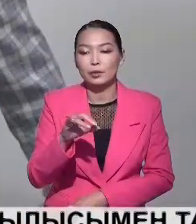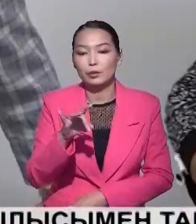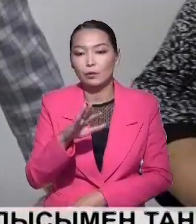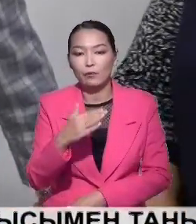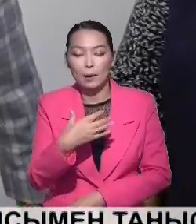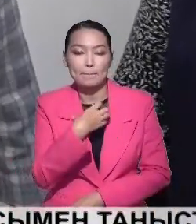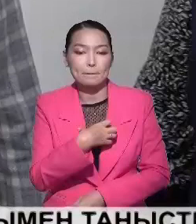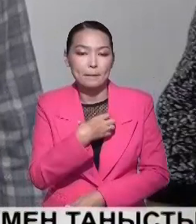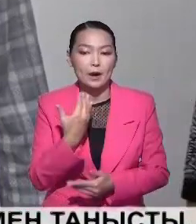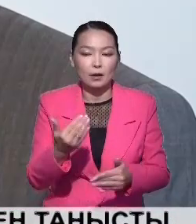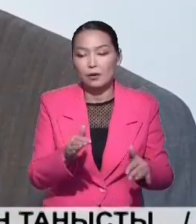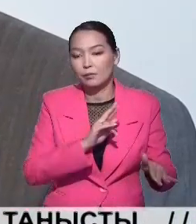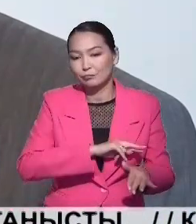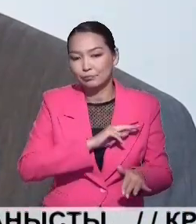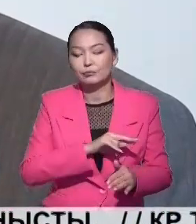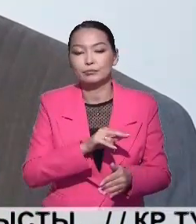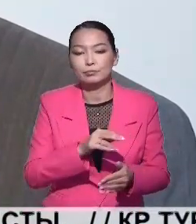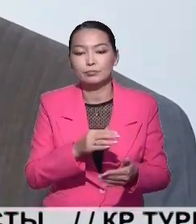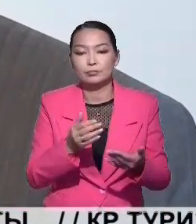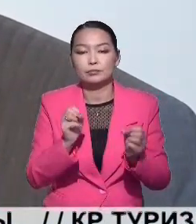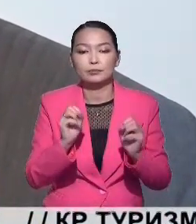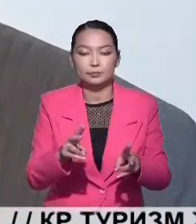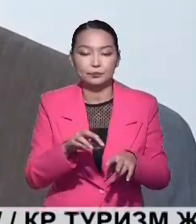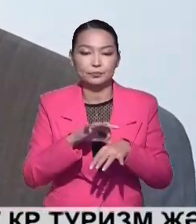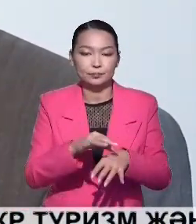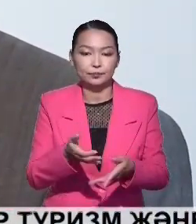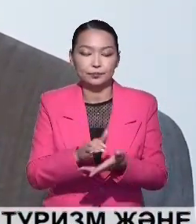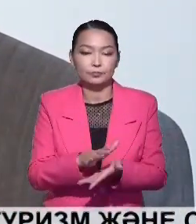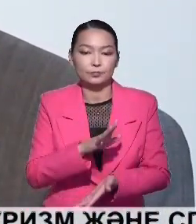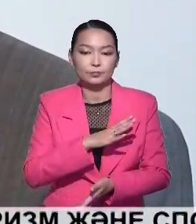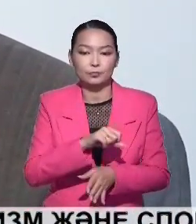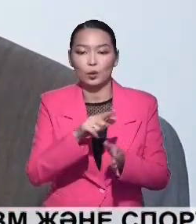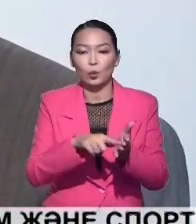шараға дайындық барысымен танысты. Бүгін 17